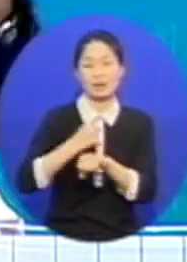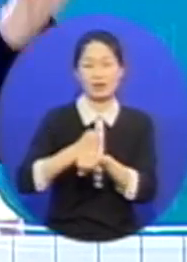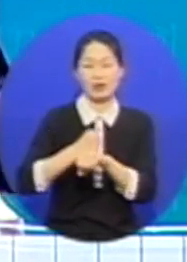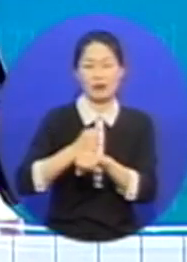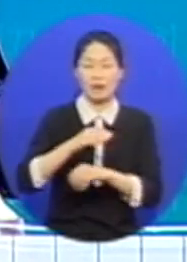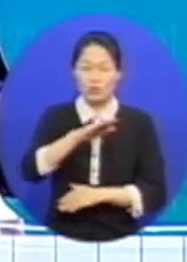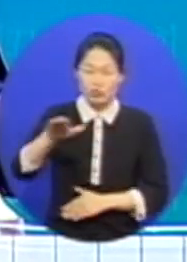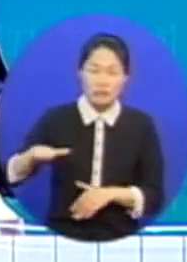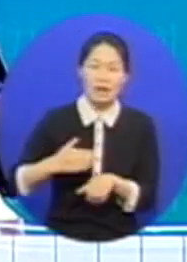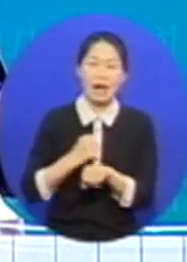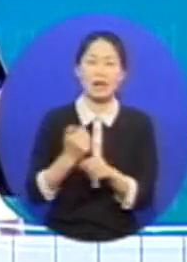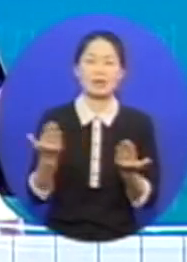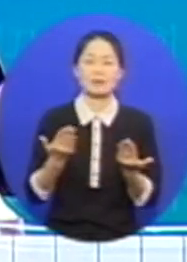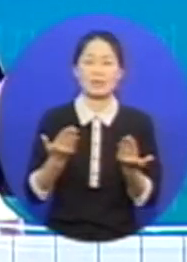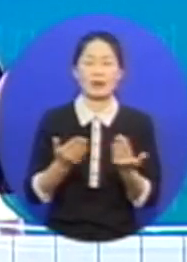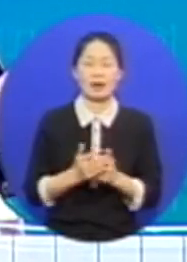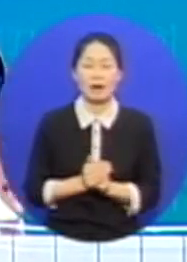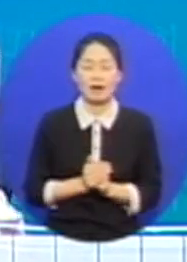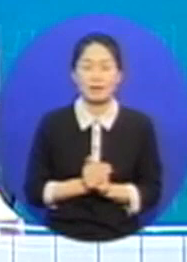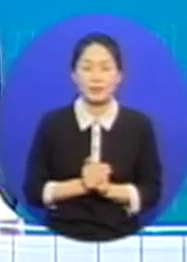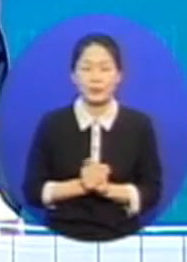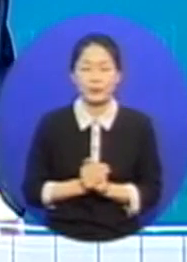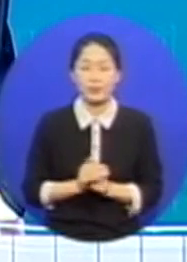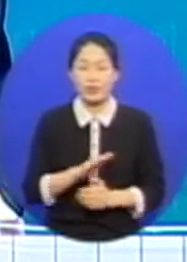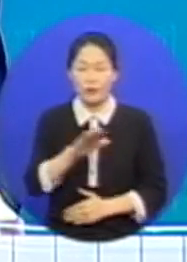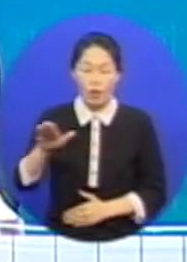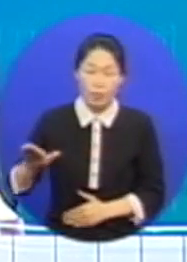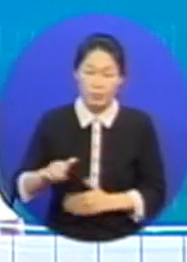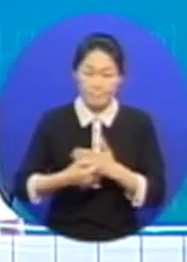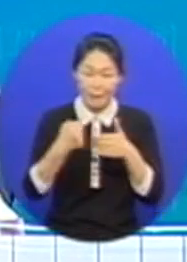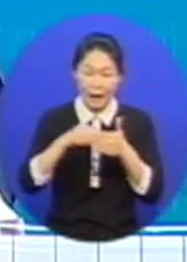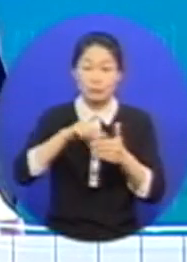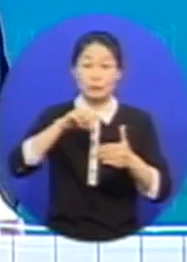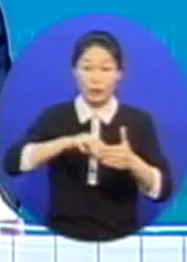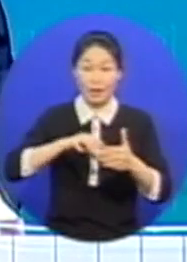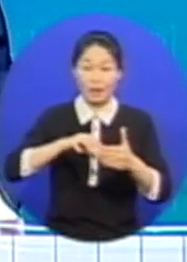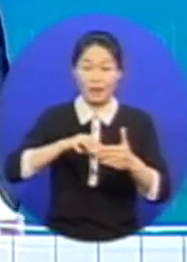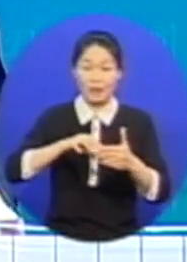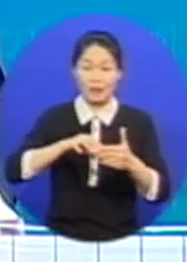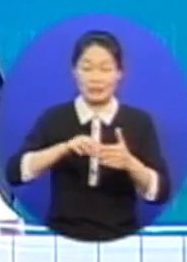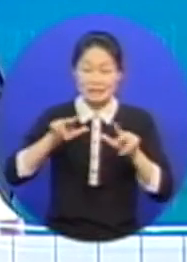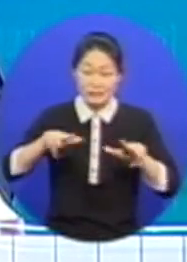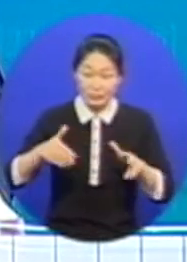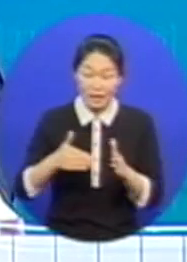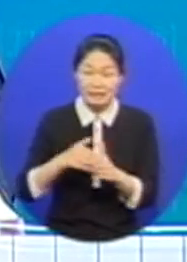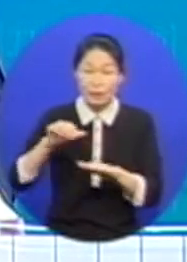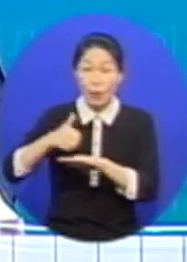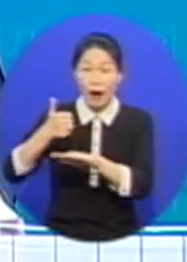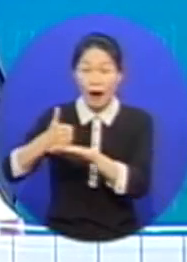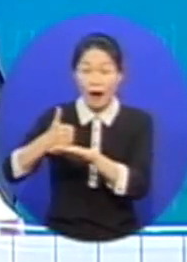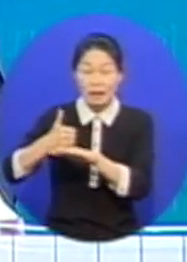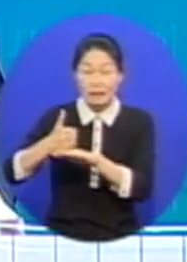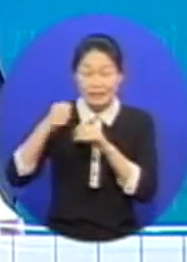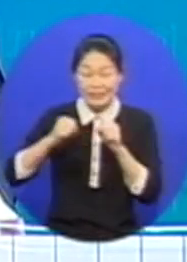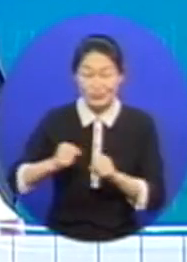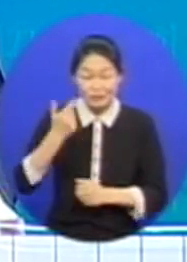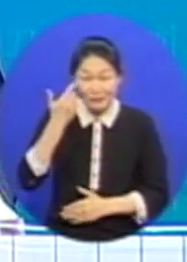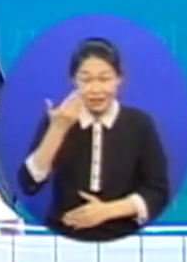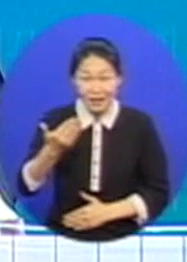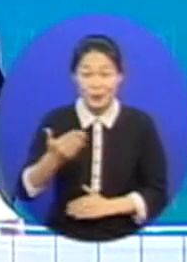이것은 우리가 해야 할 일이에요 여러분 여러분의 마음에 그동안 왕이 계셨나요